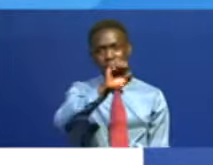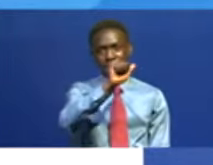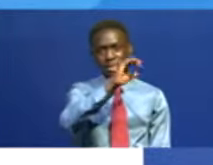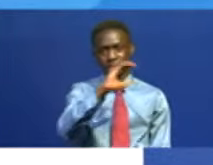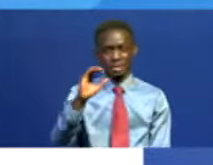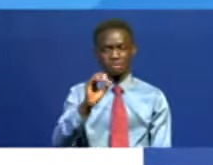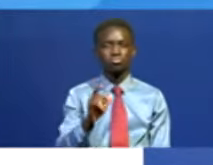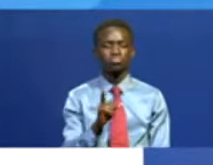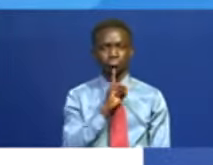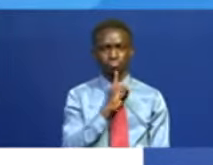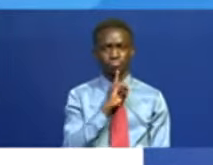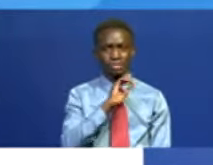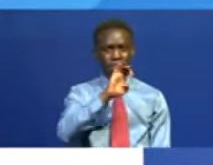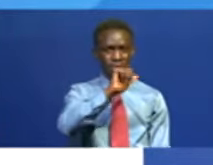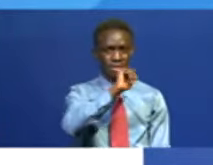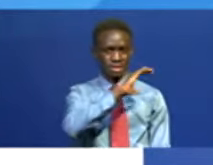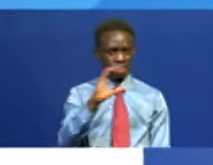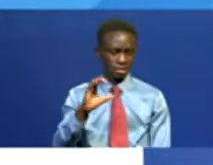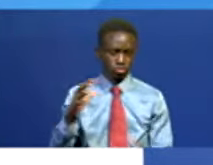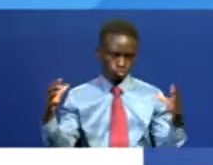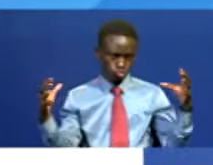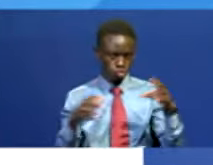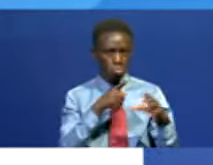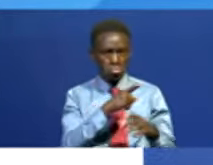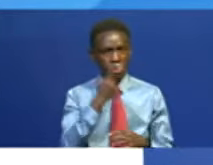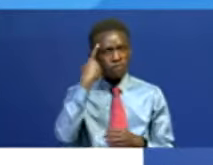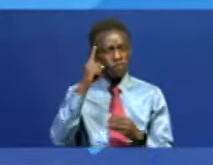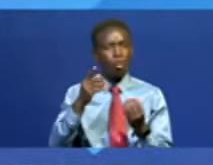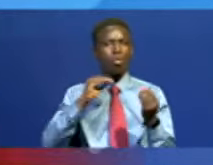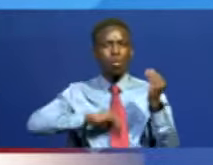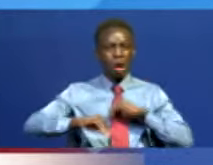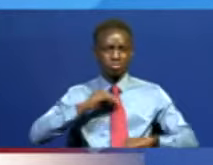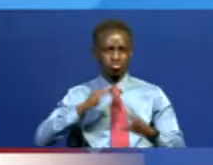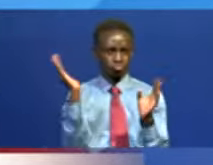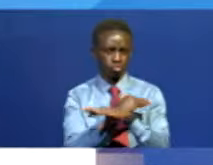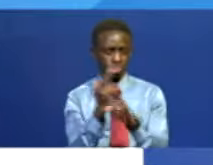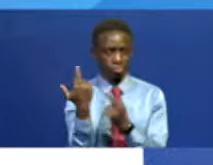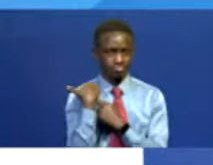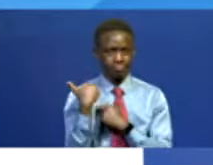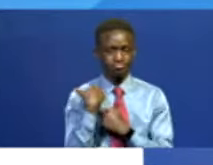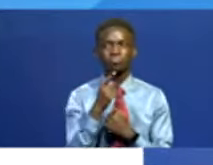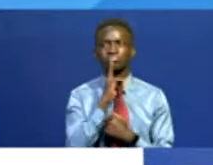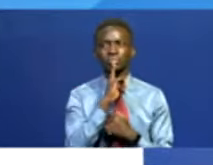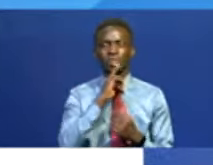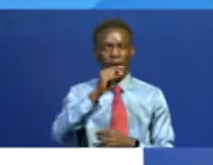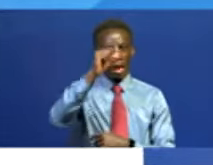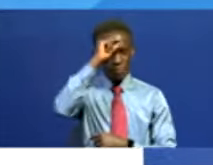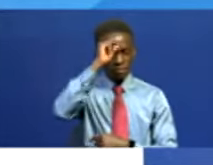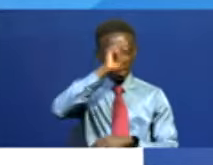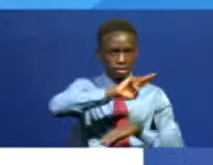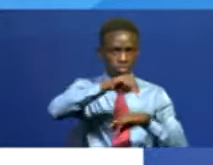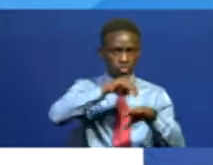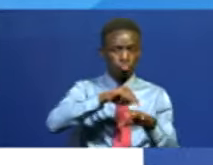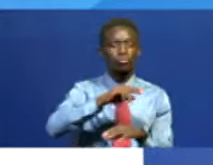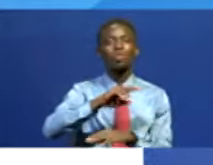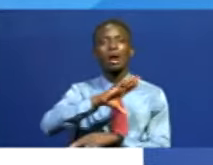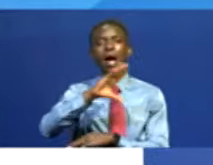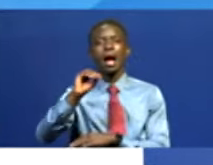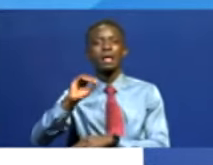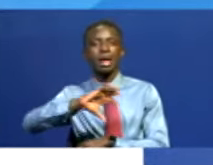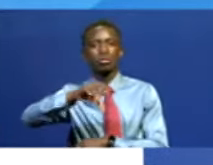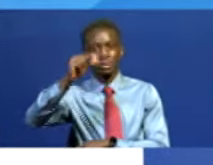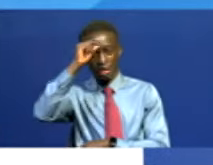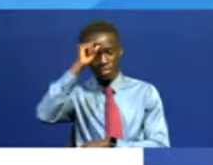ni kwa tume hiyo ya maadili na kupambana na ufisadi imetoa wito kwa serikali ya taifa na serikali za kaunti kuzingatia kikamilifu sheria